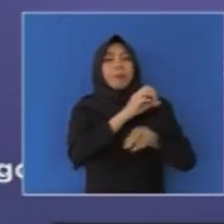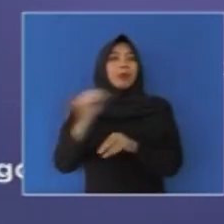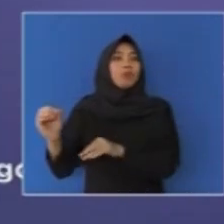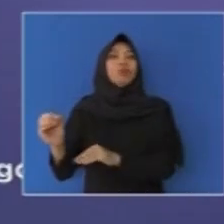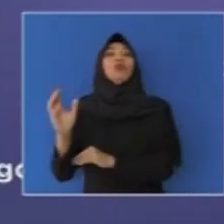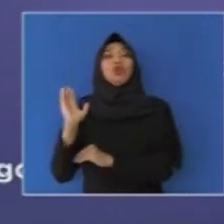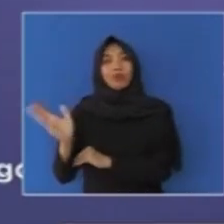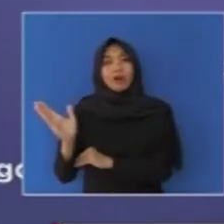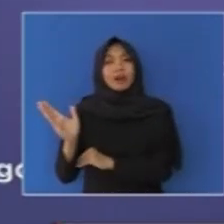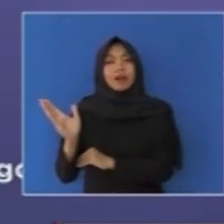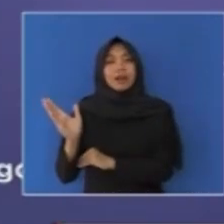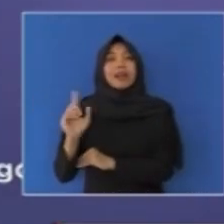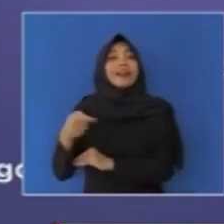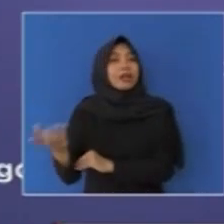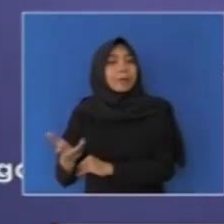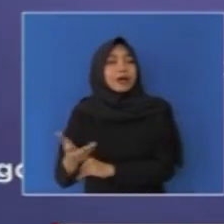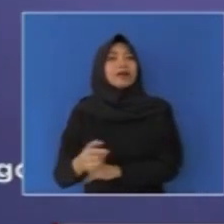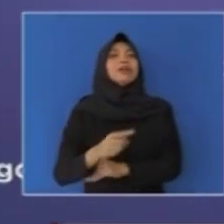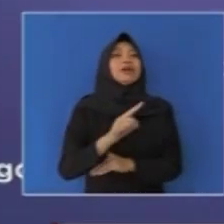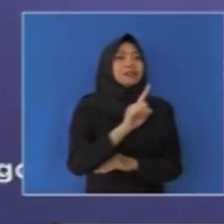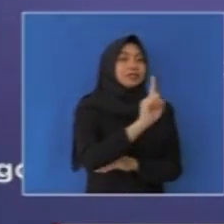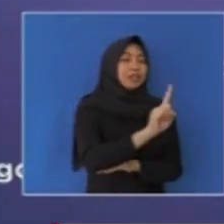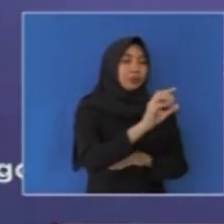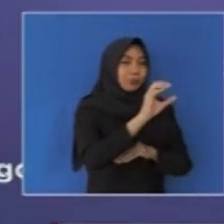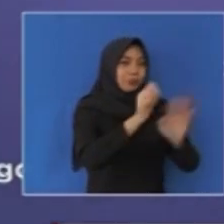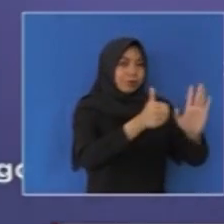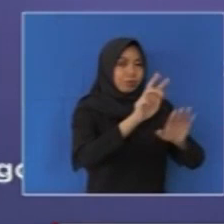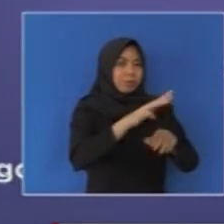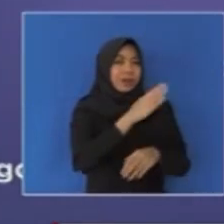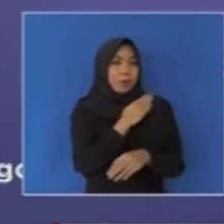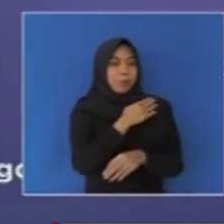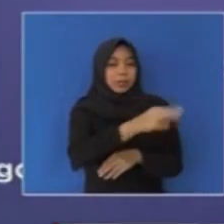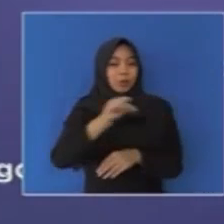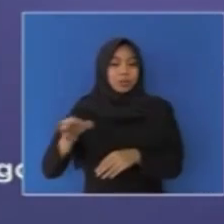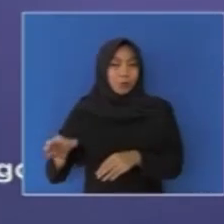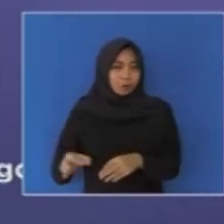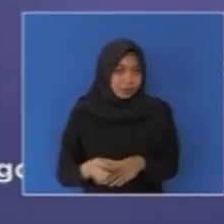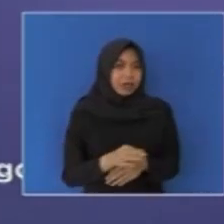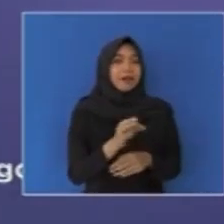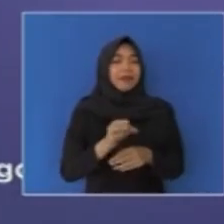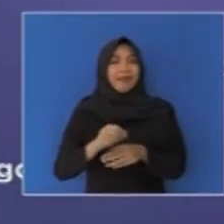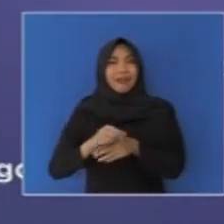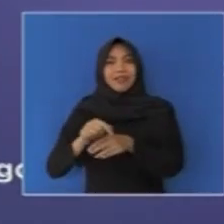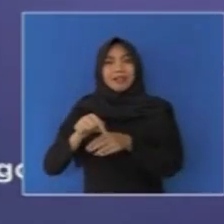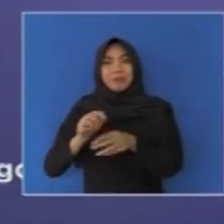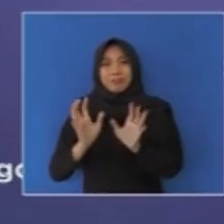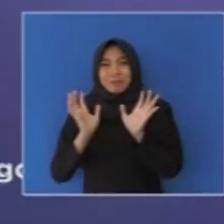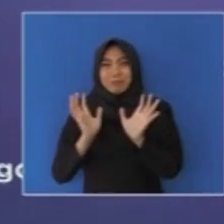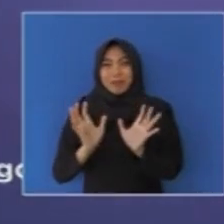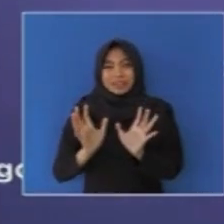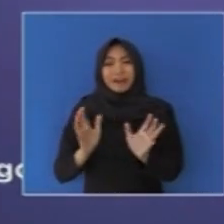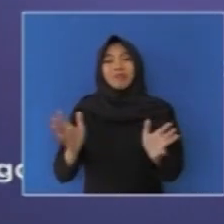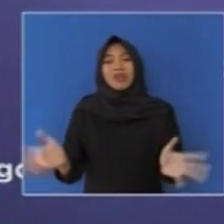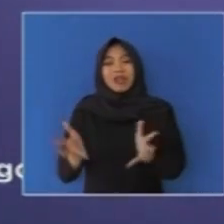berasal dari 196 kabupaten kota di seluruh Indonesia yang saat ini merawat